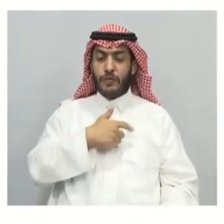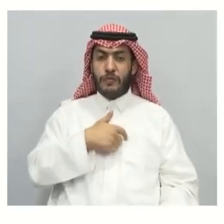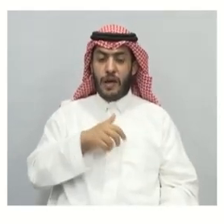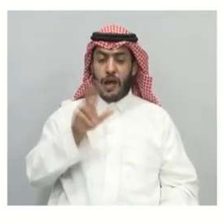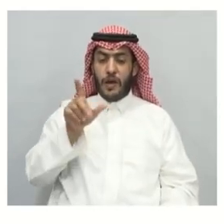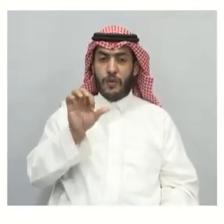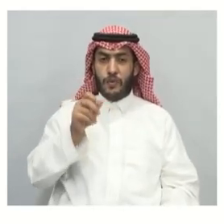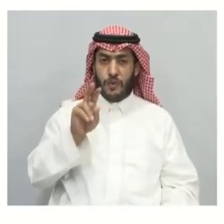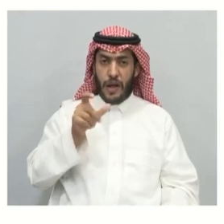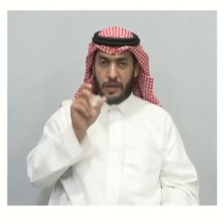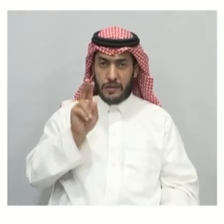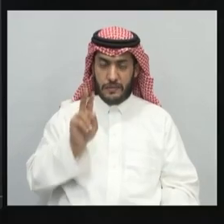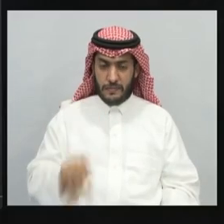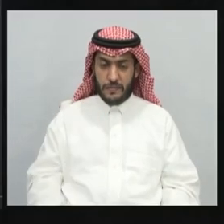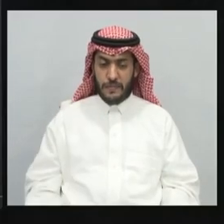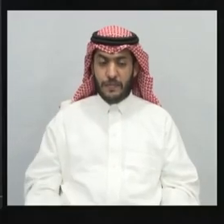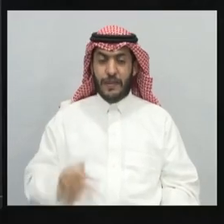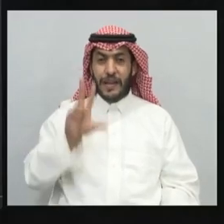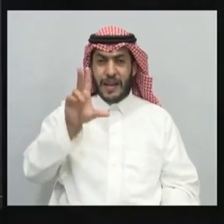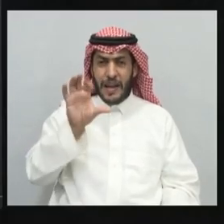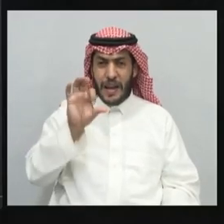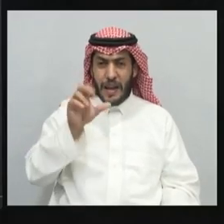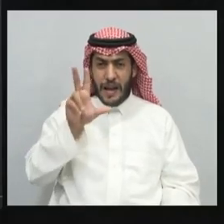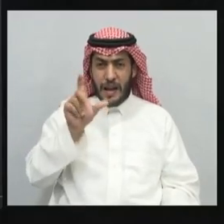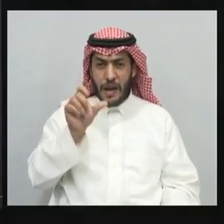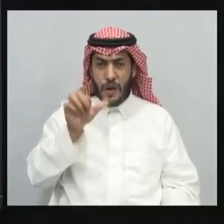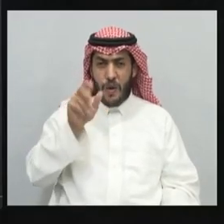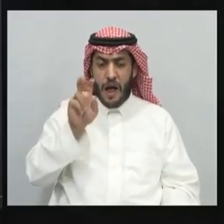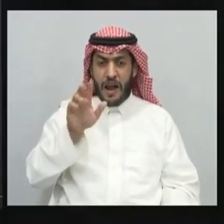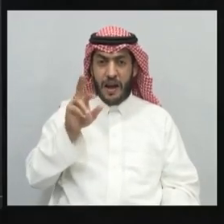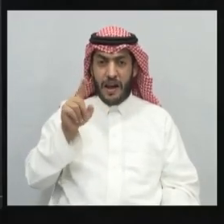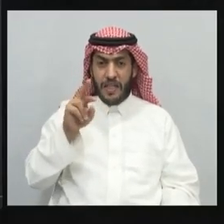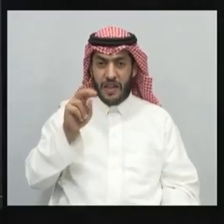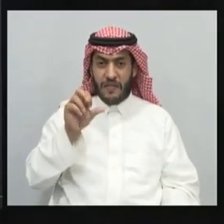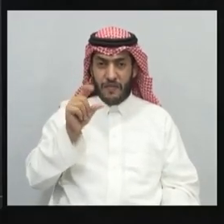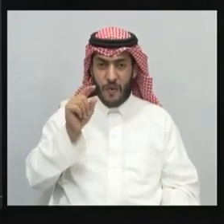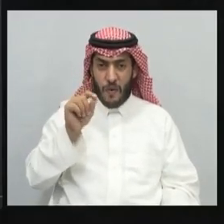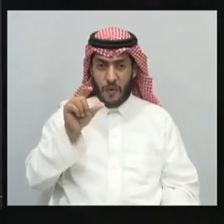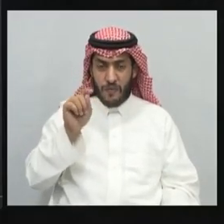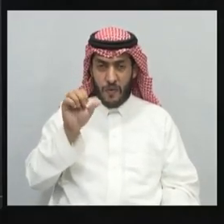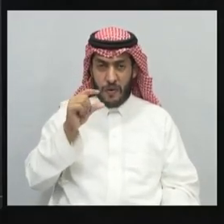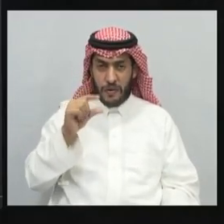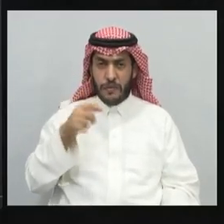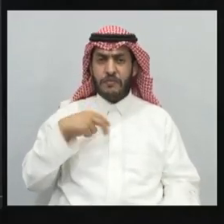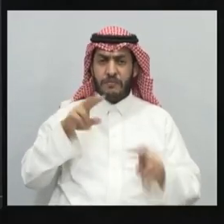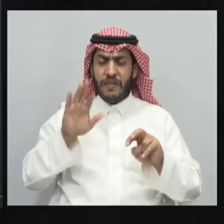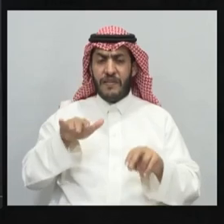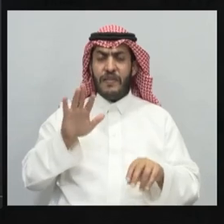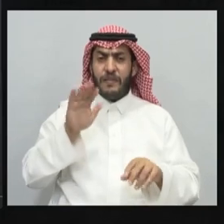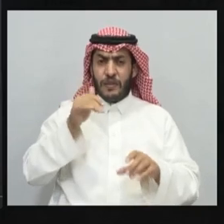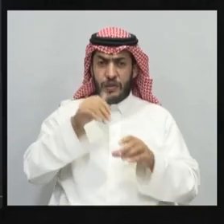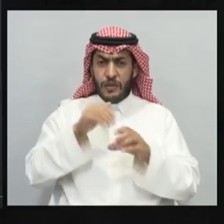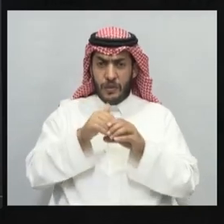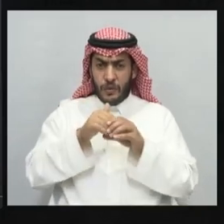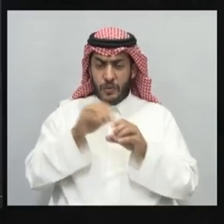بالنيوترونات يعني الان النواه رذرفورد ايش يقول يقول انه في في